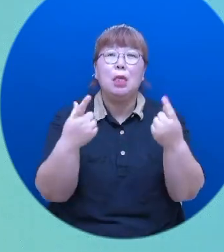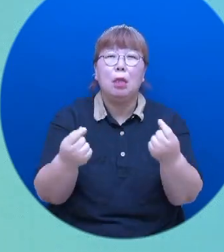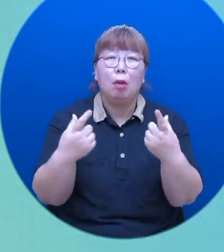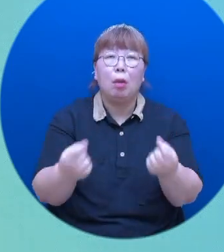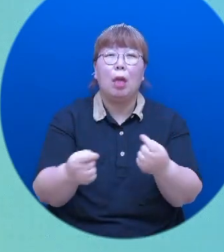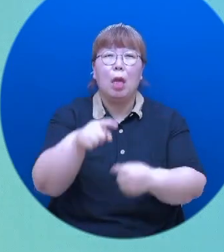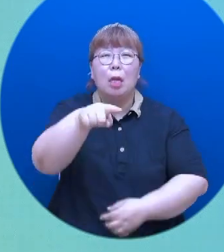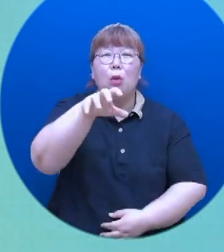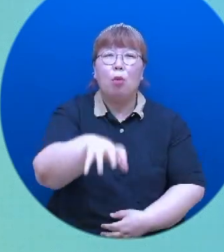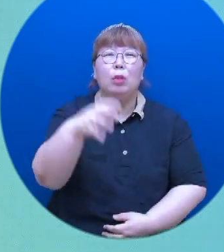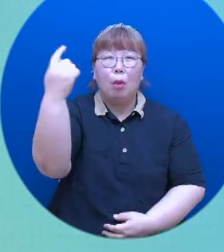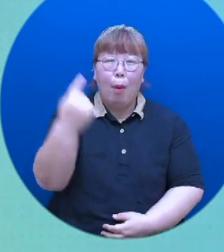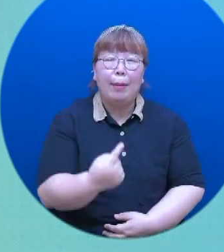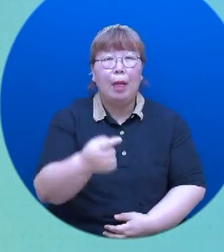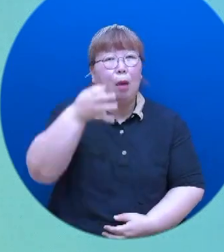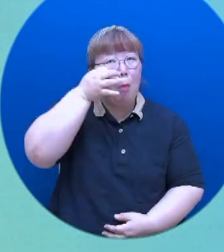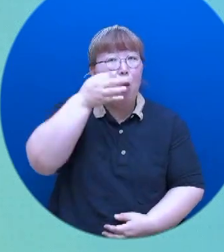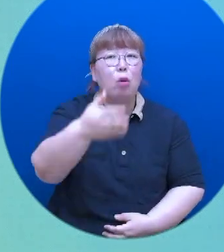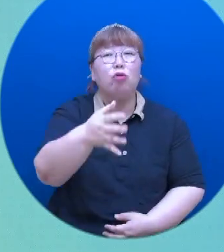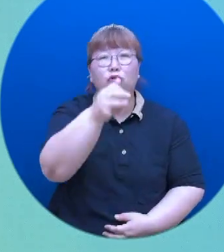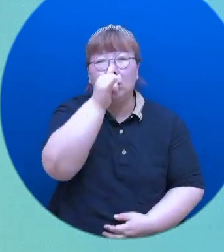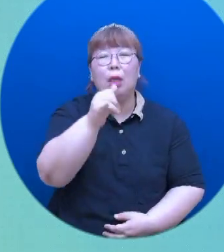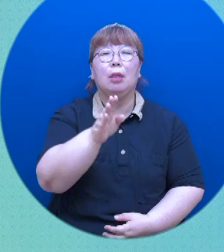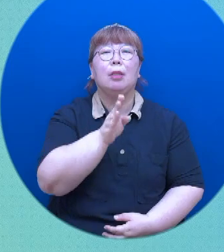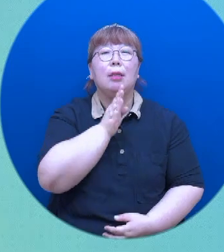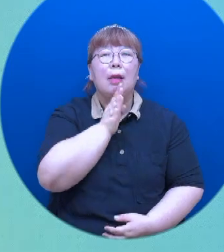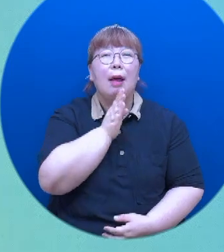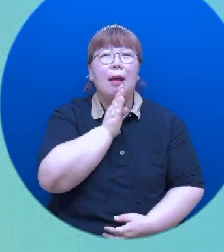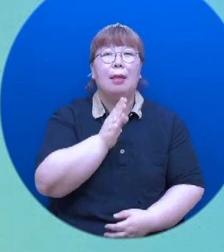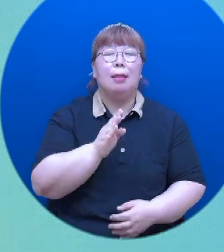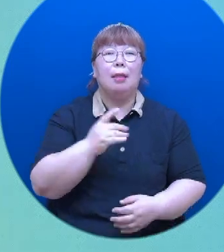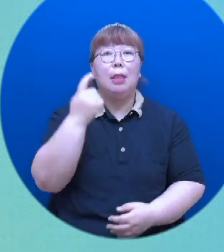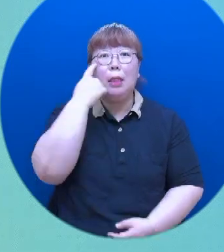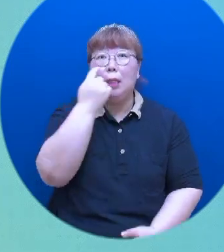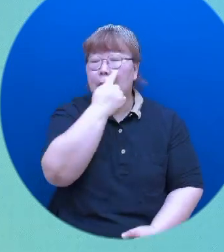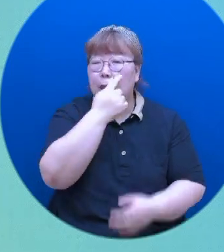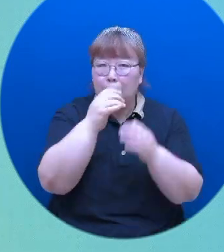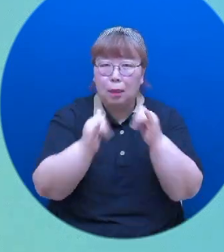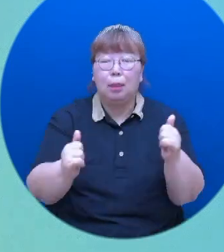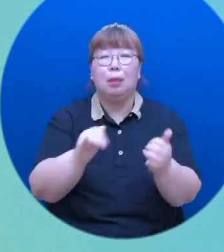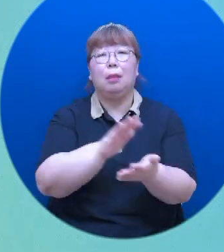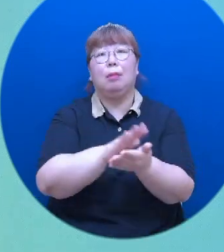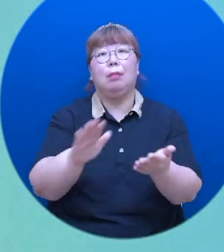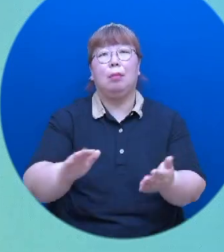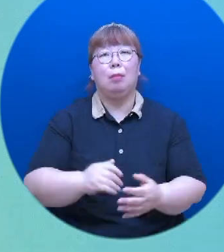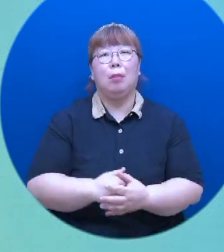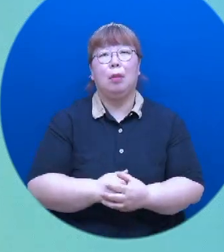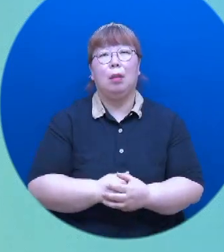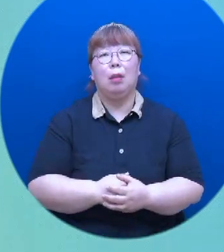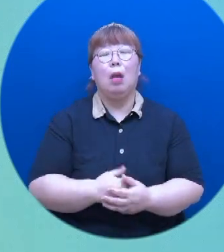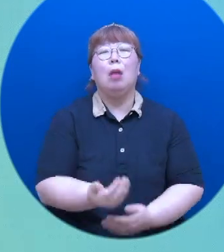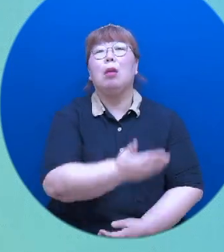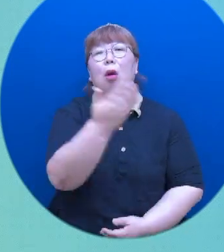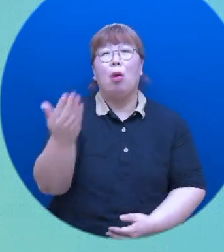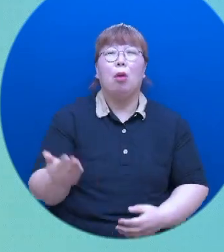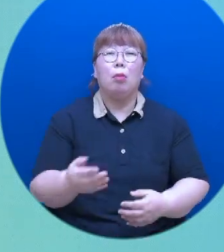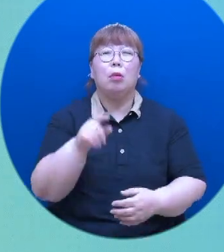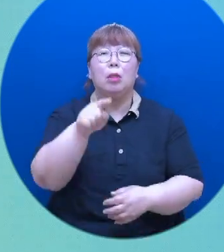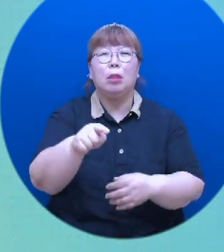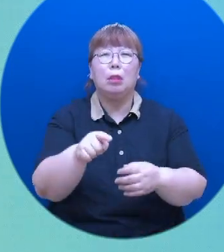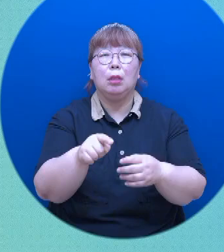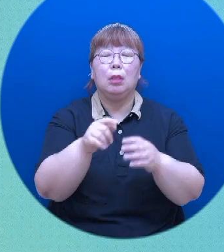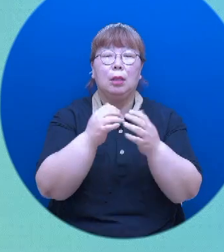여기에 왔다고 하는 걸 보여주고 있는 산 현장의 내용이잖아요. 여러분, 그들은 그들